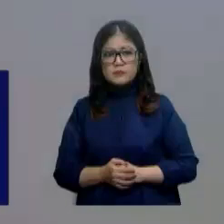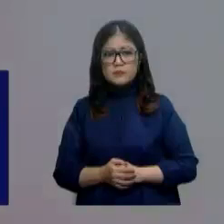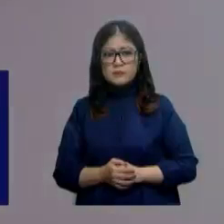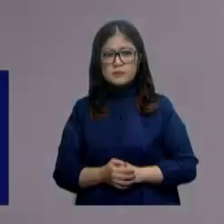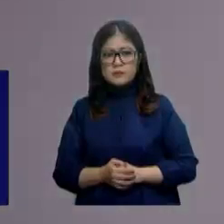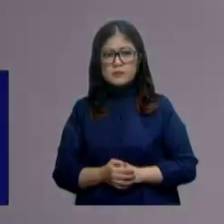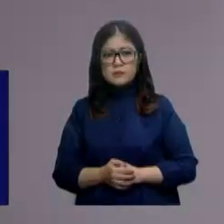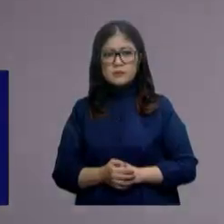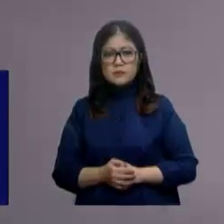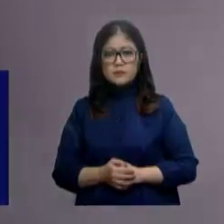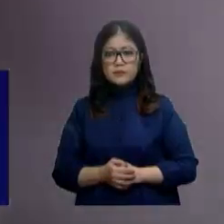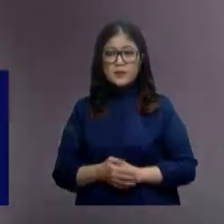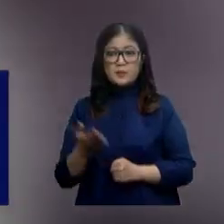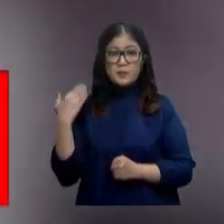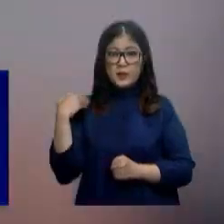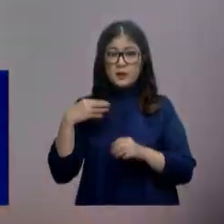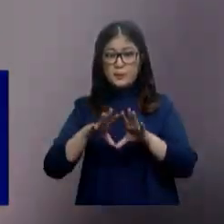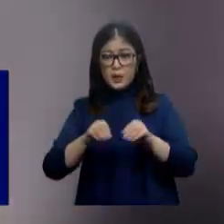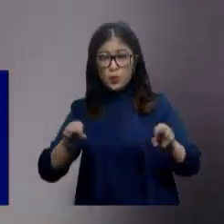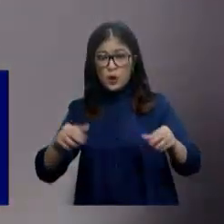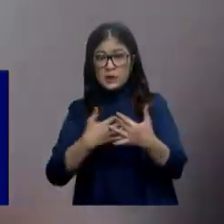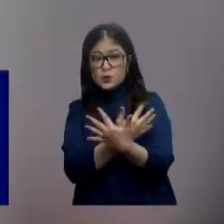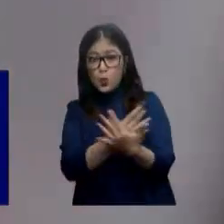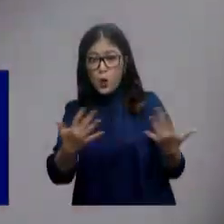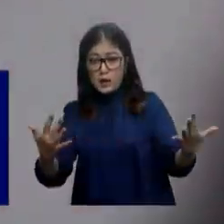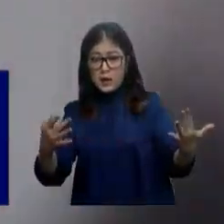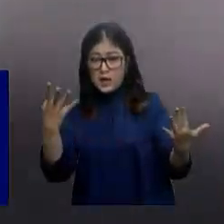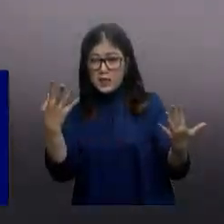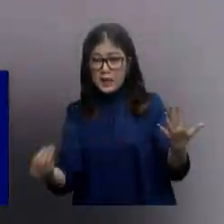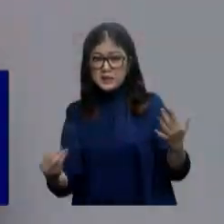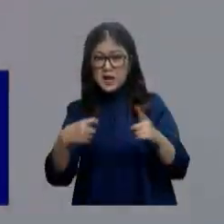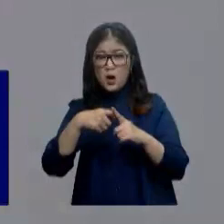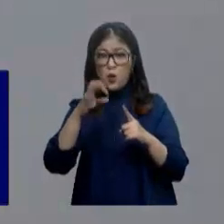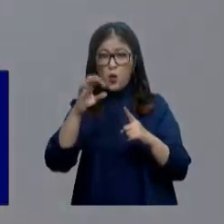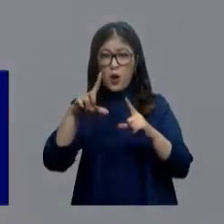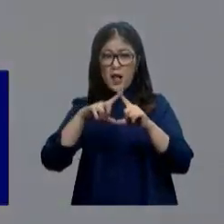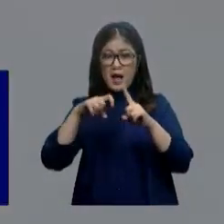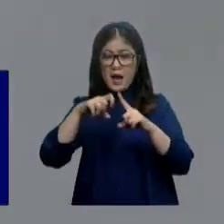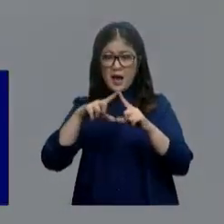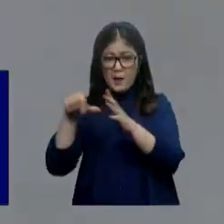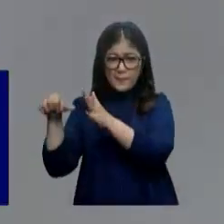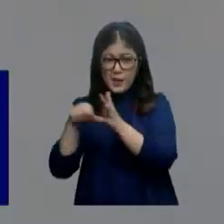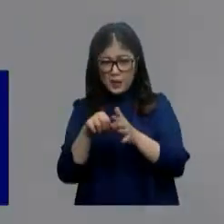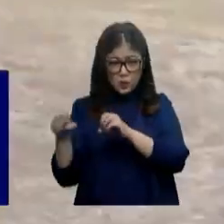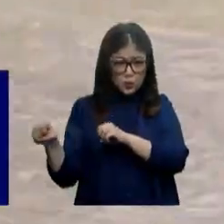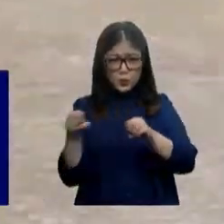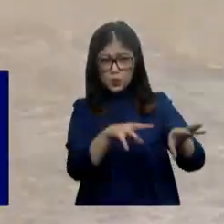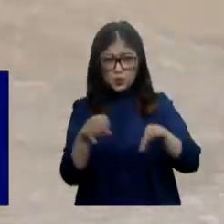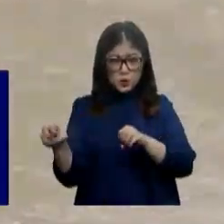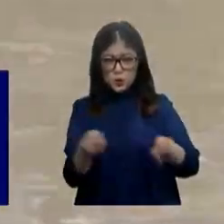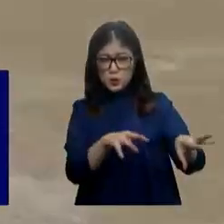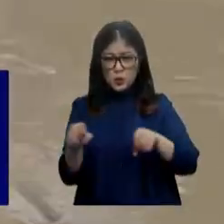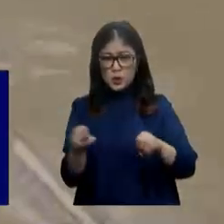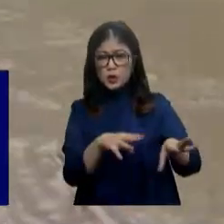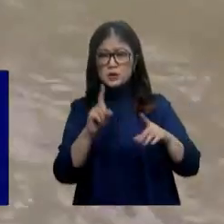Petugas mengevakuasi puluhan warga Desa Paeho Watu Bangga, Kabupaten Kolaka, Sulawesi Tenggara yang sempat terjebak banjir. Hingga Selasa